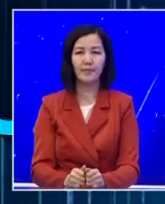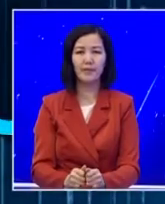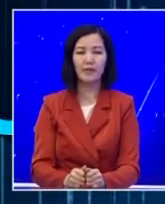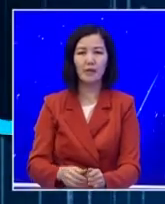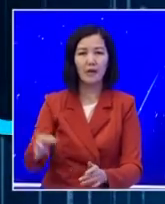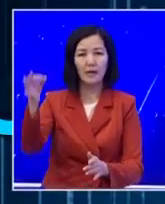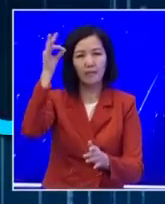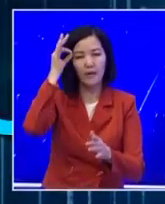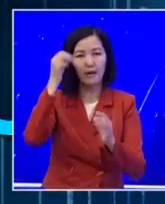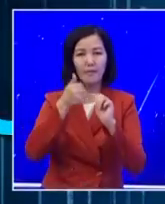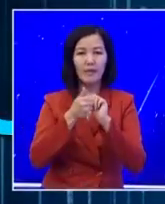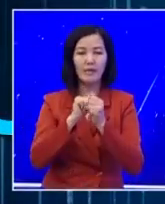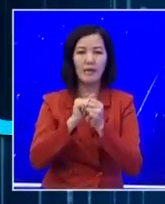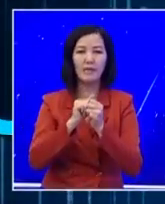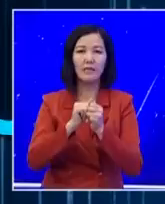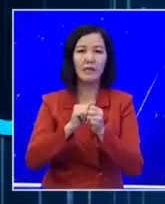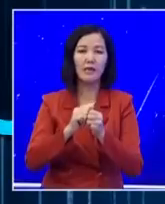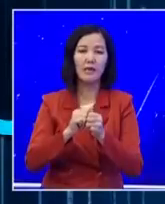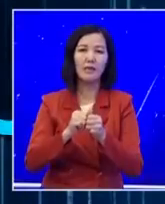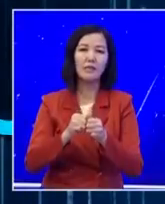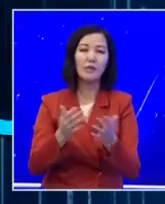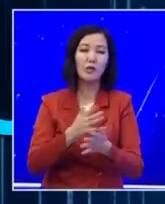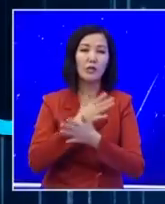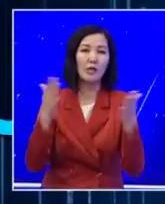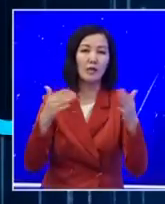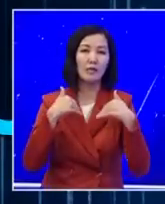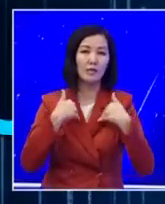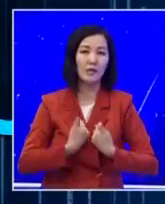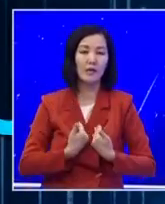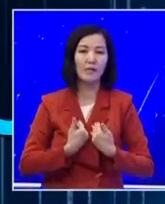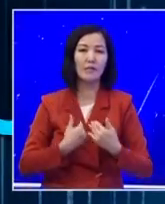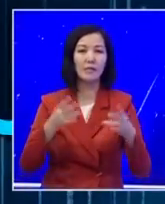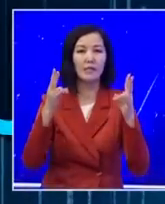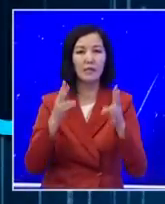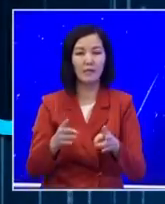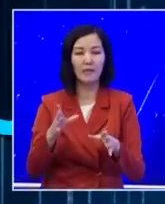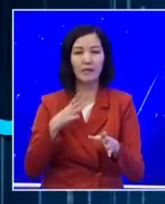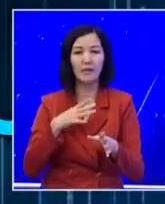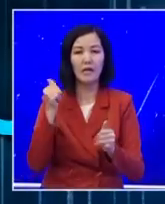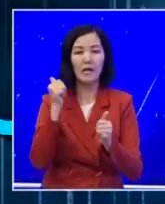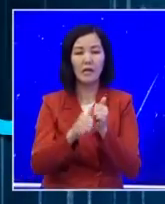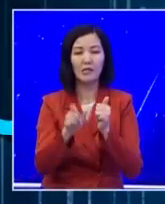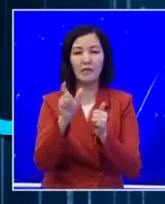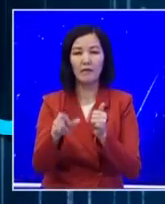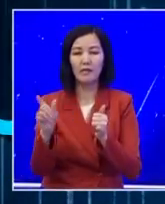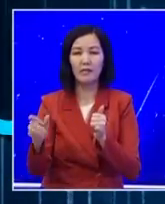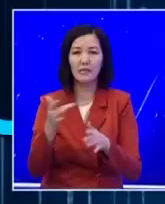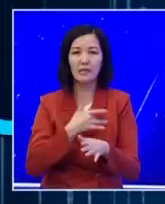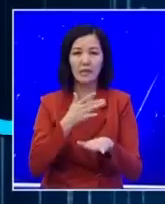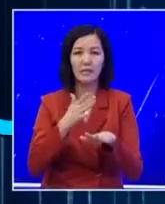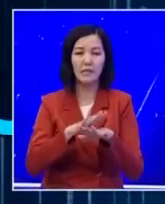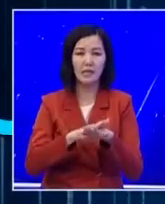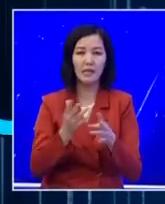Память о колоссальных человеческих жертвах и жестоком драматизме тех лет оставила трагический след в сердце каждого казахстанца. Бережно